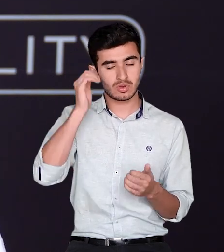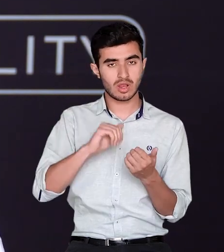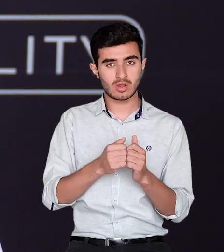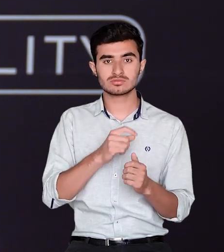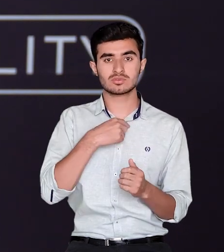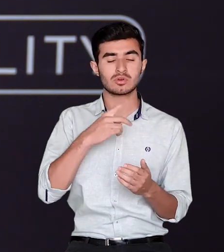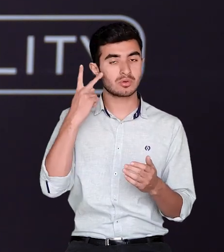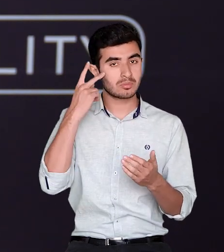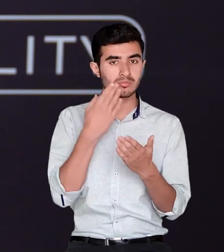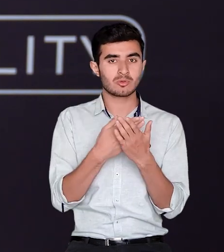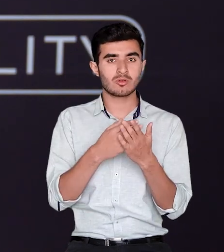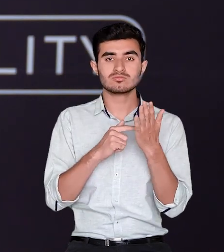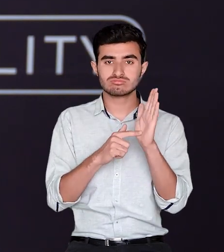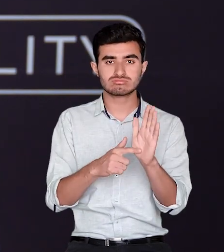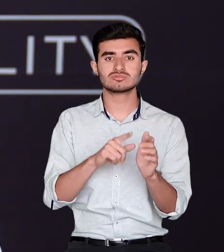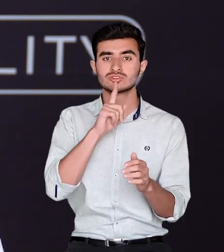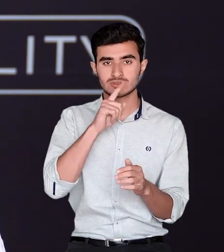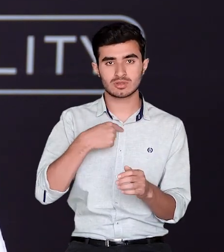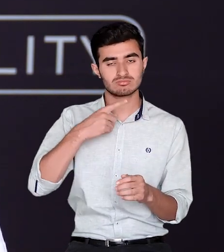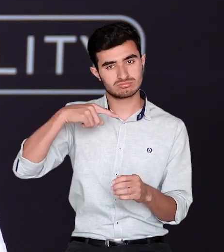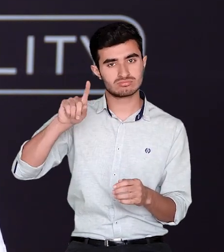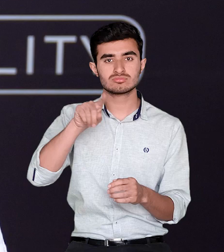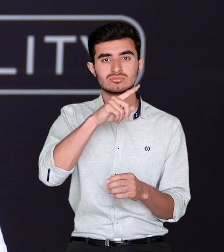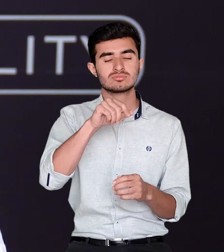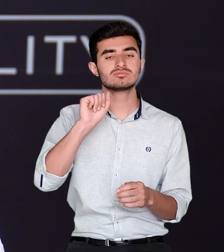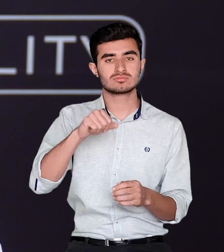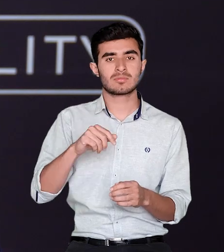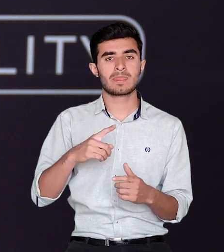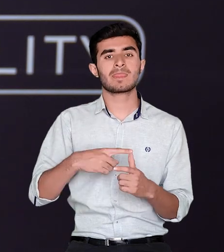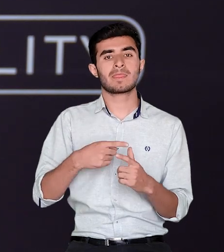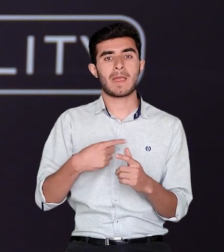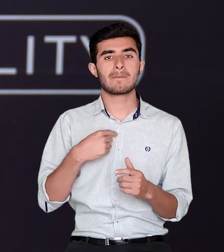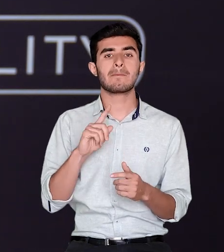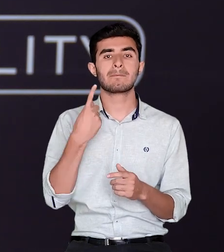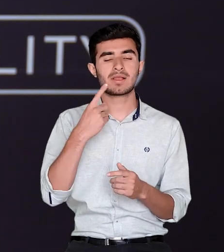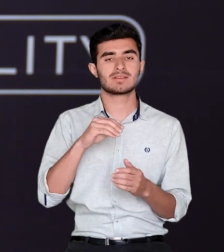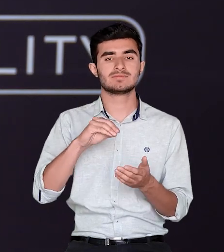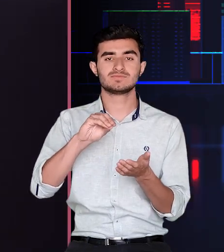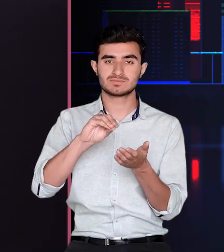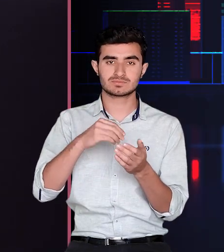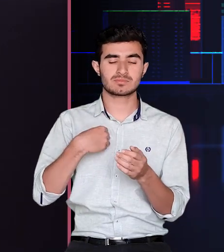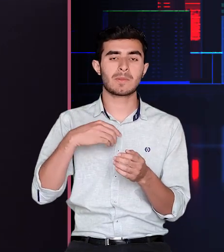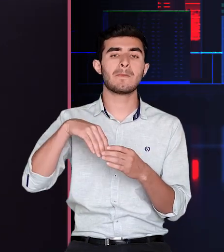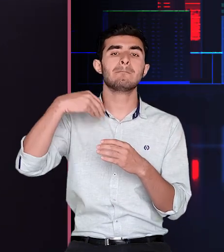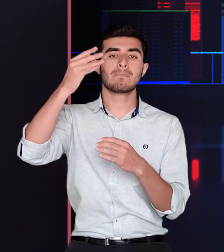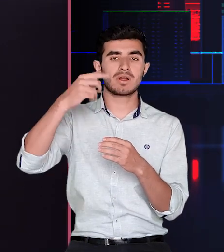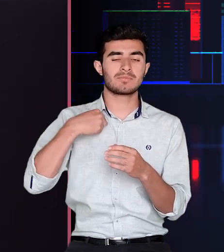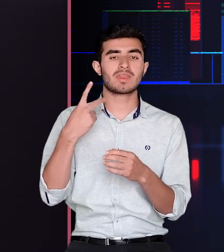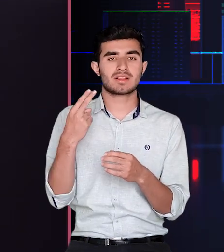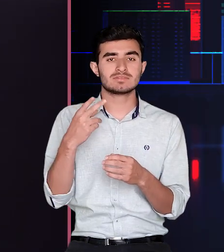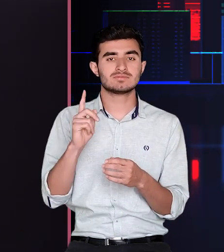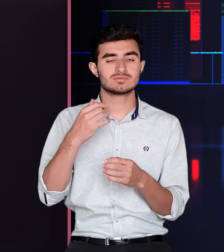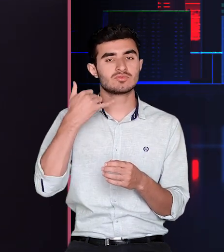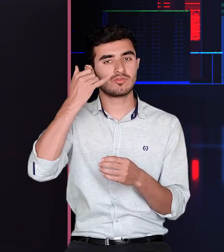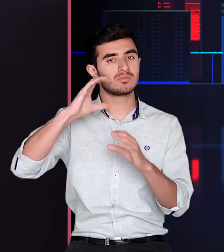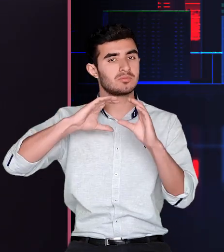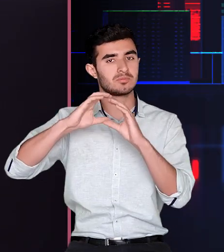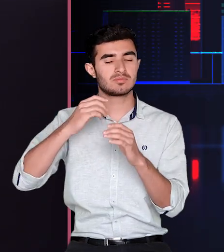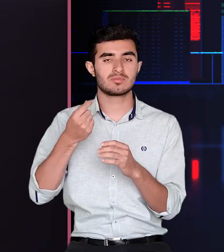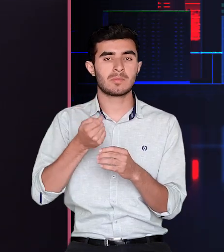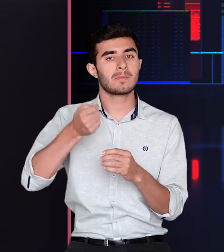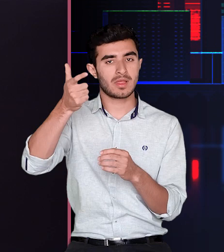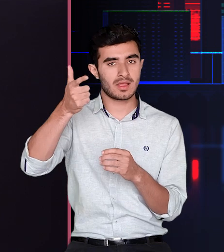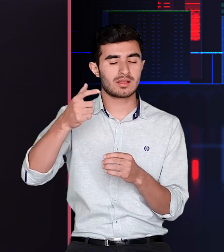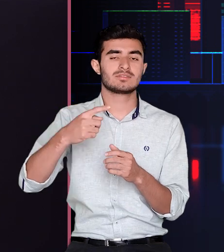तो उधर से मैंने अपनी पहली टेलीस्कोप इंपोर्ट करवाई थी बाहर से थ्रू माय रिलेटिव्स। आई हैड अ सेलेस्ट्रॉन ट्रेवलस्कोप